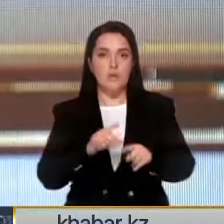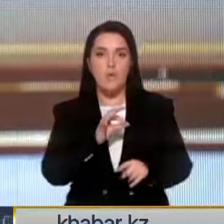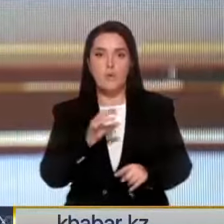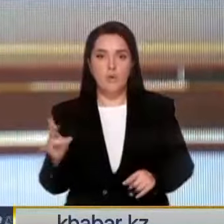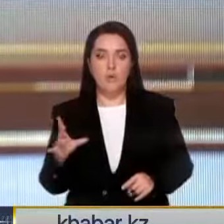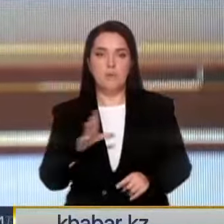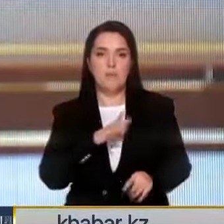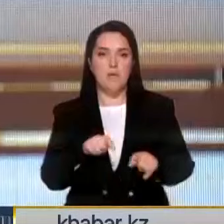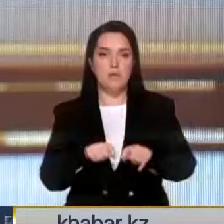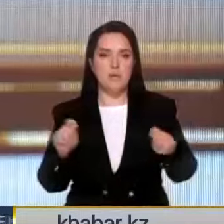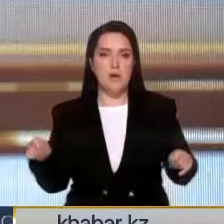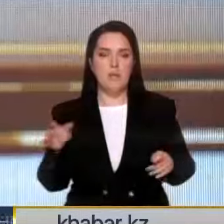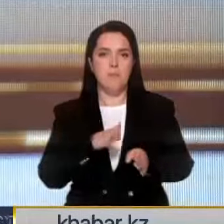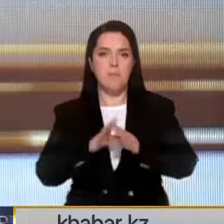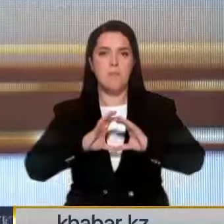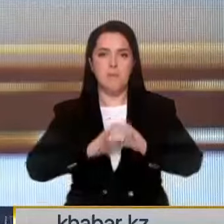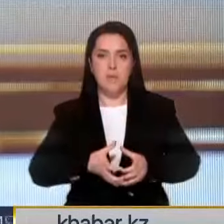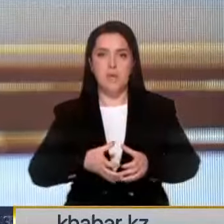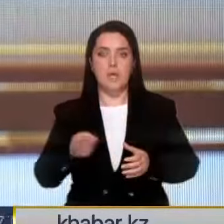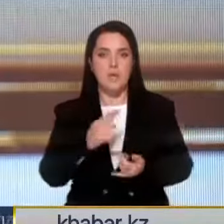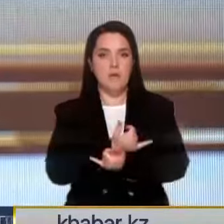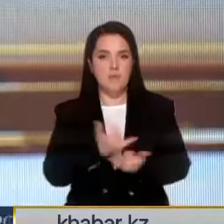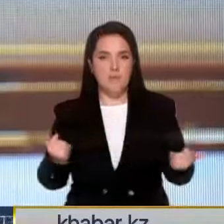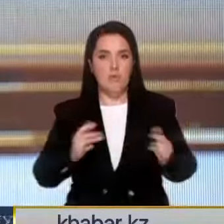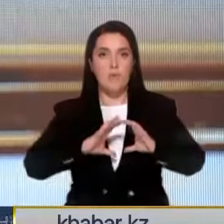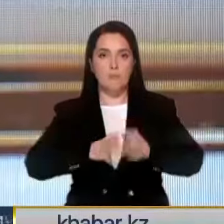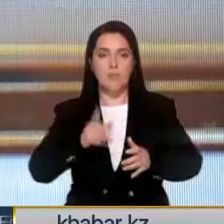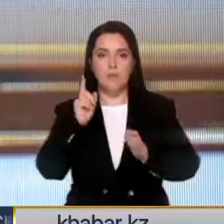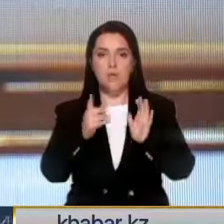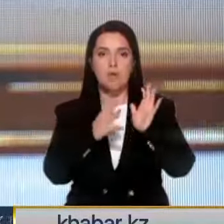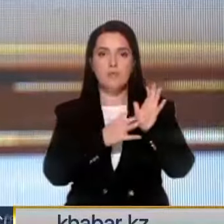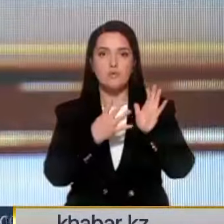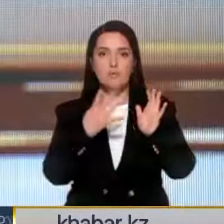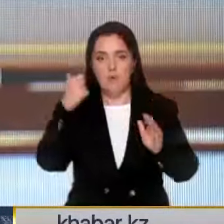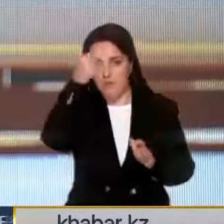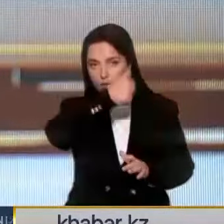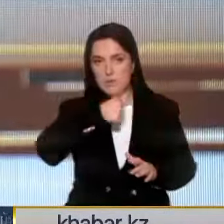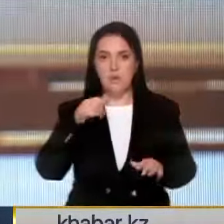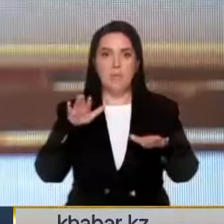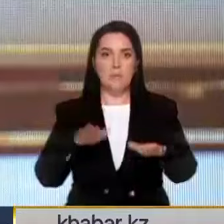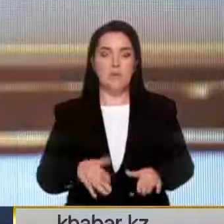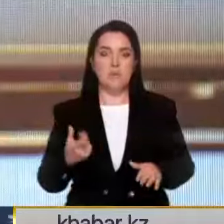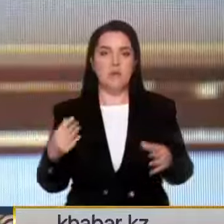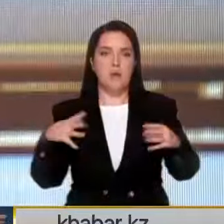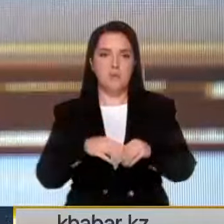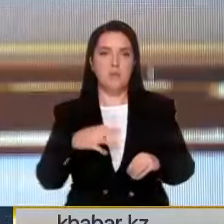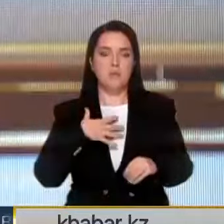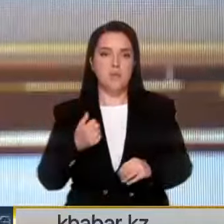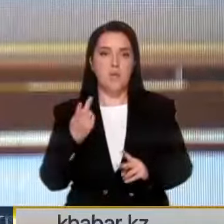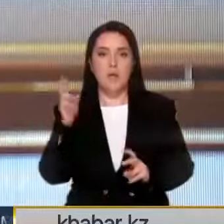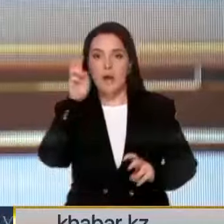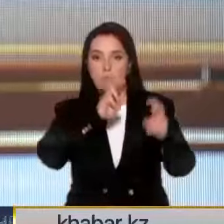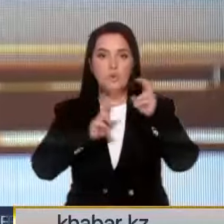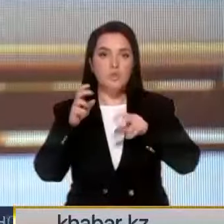Объединенных Наций была создана всем миром и для всего мира. С 1945 года это место, в котором страны